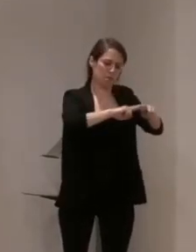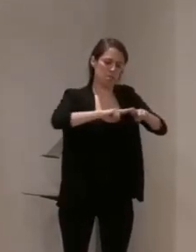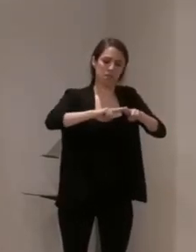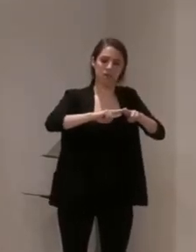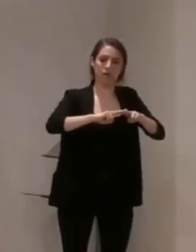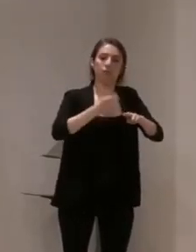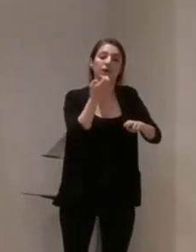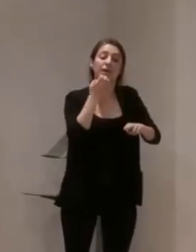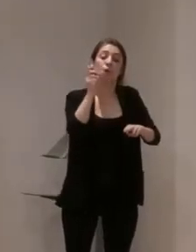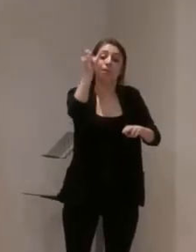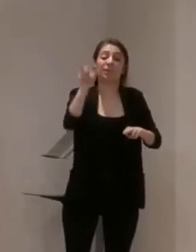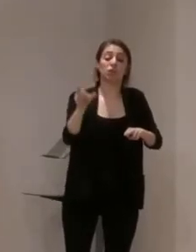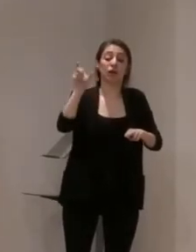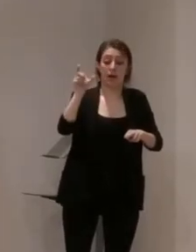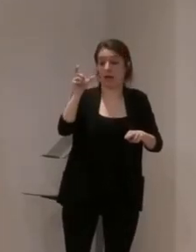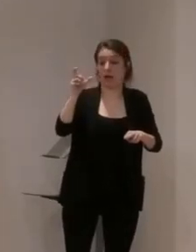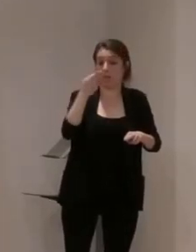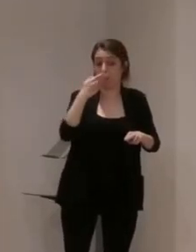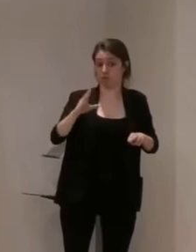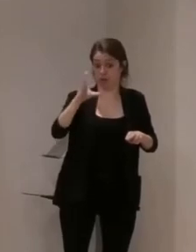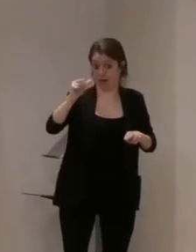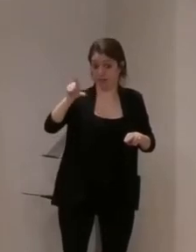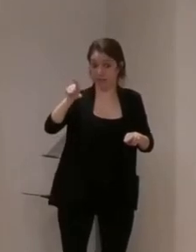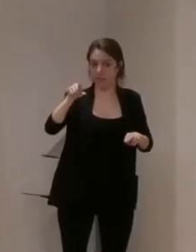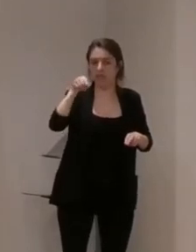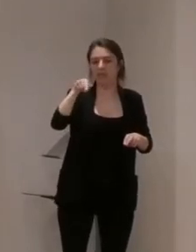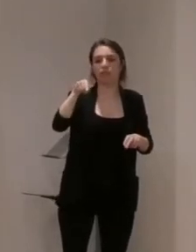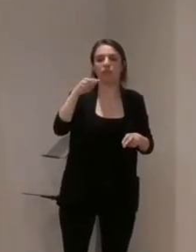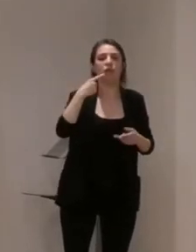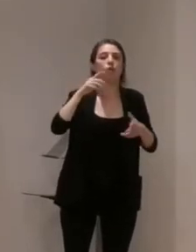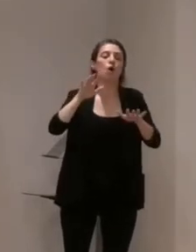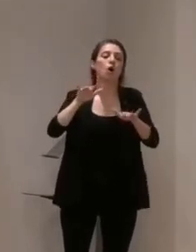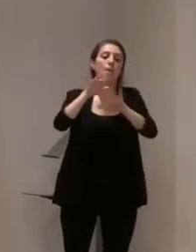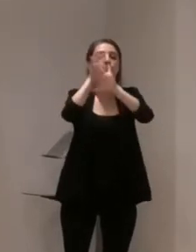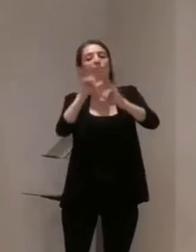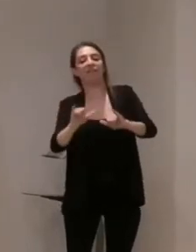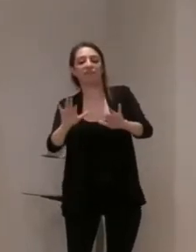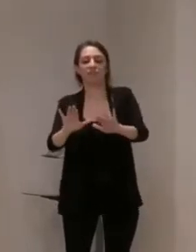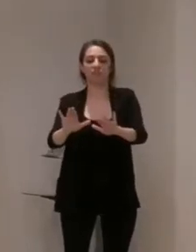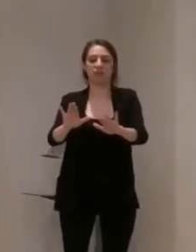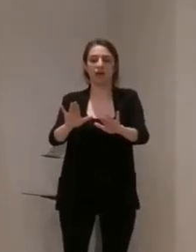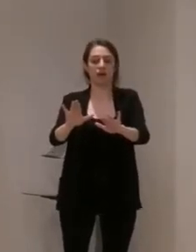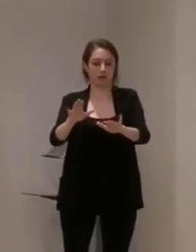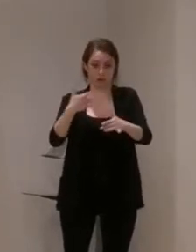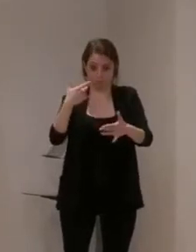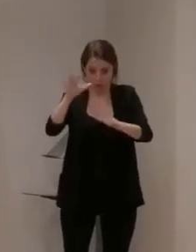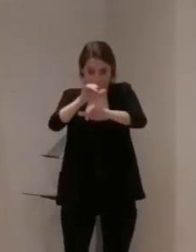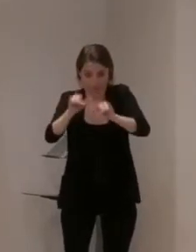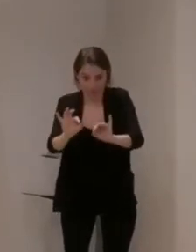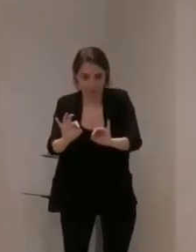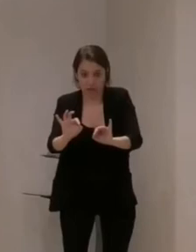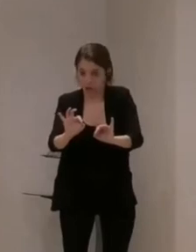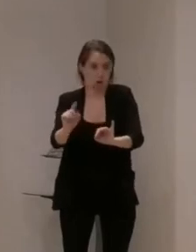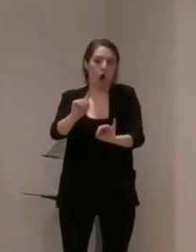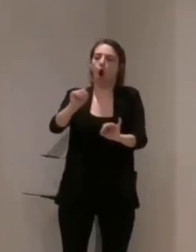Casals deien que era un pretès pacifista, que el que era una persona que